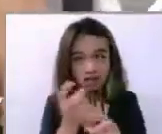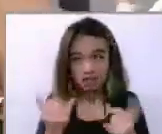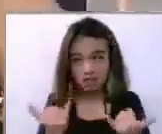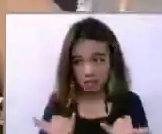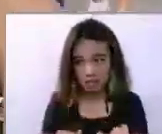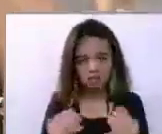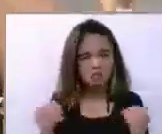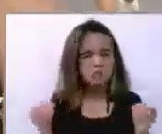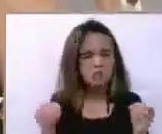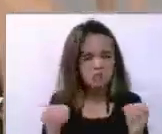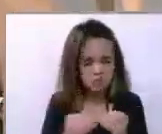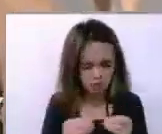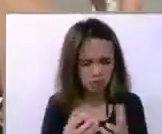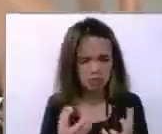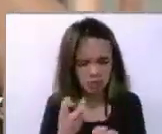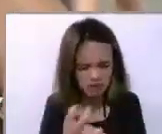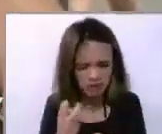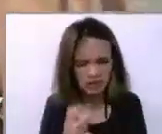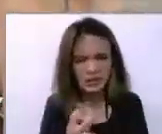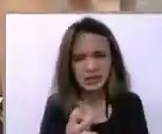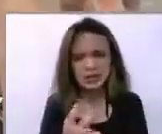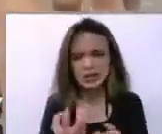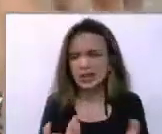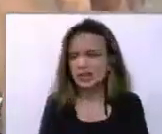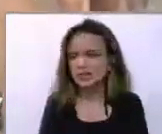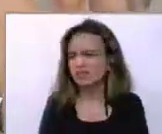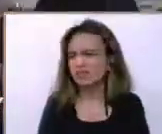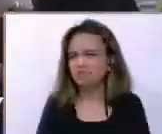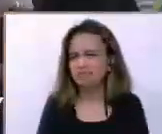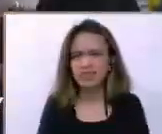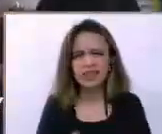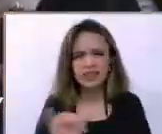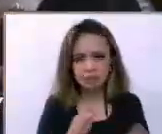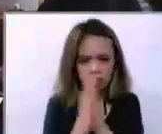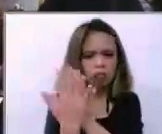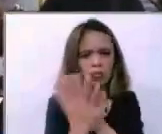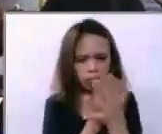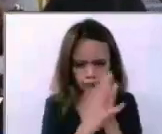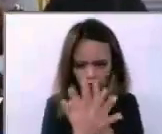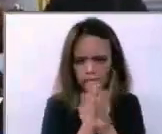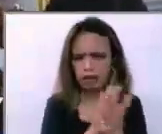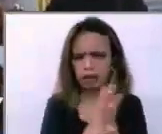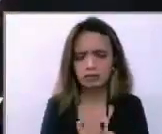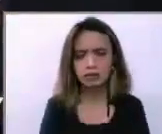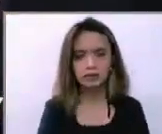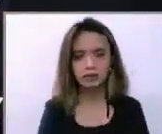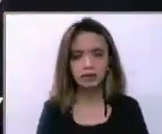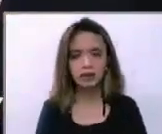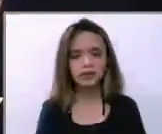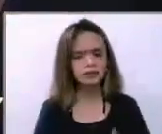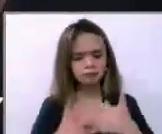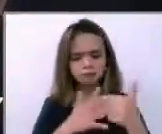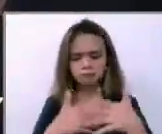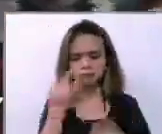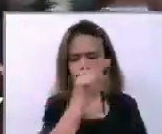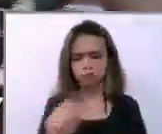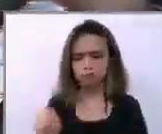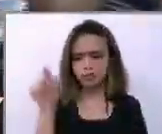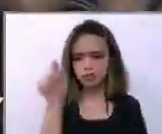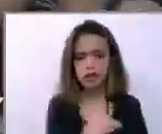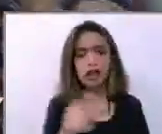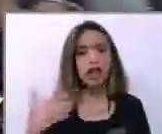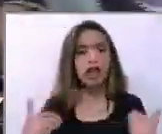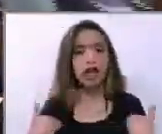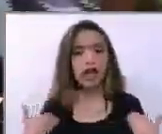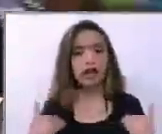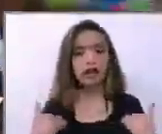naman na parang dikit-dikit pa rin yung tao. Kanselado man, may magaganap namang localized translation